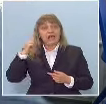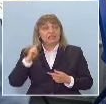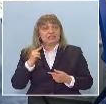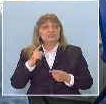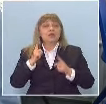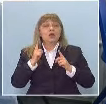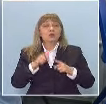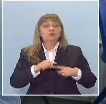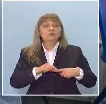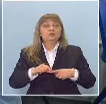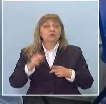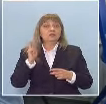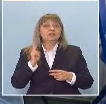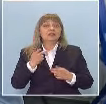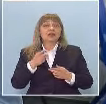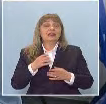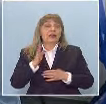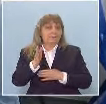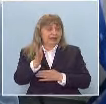движат обучителите напред. И